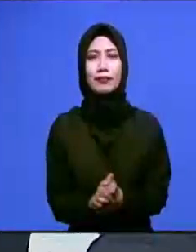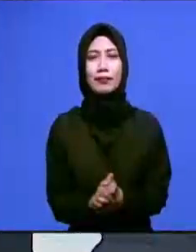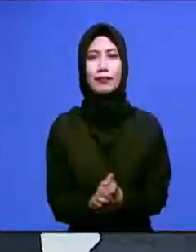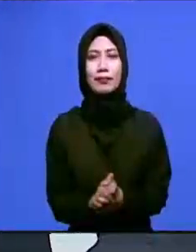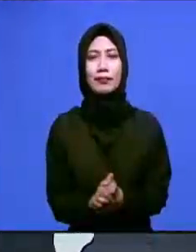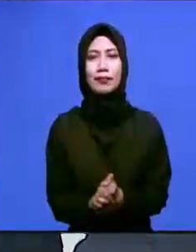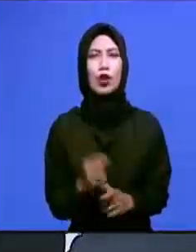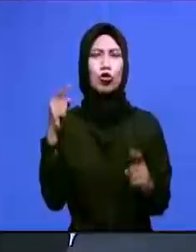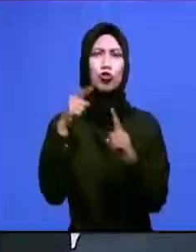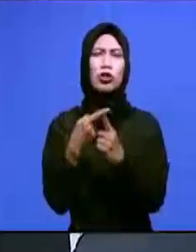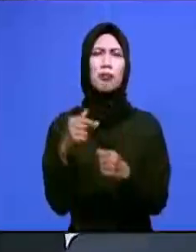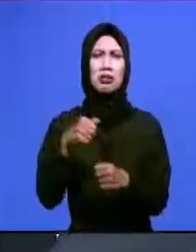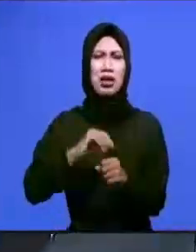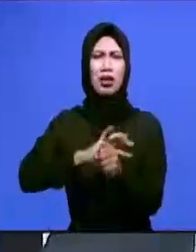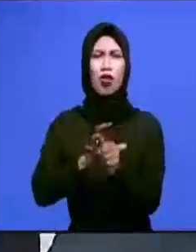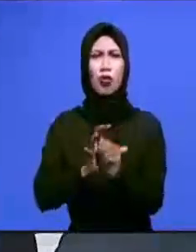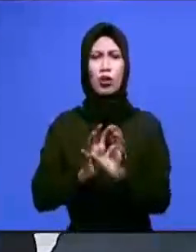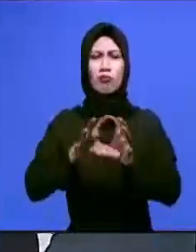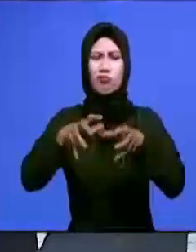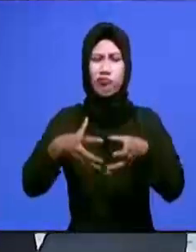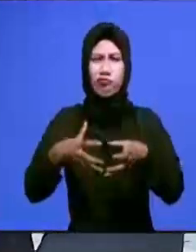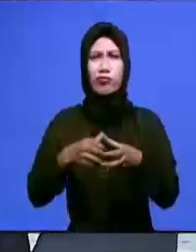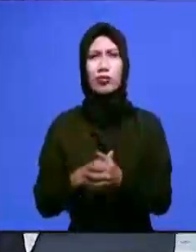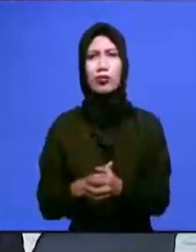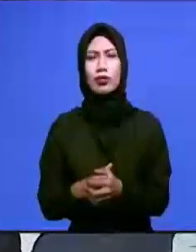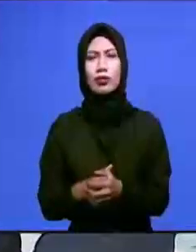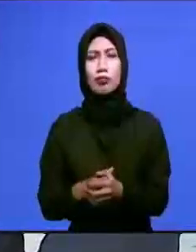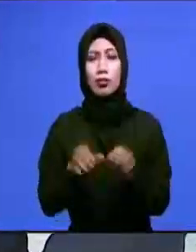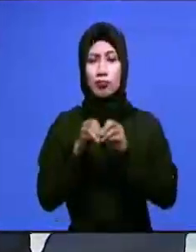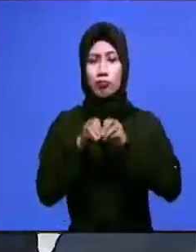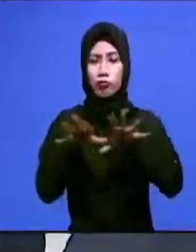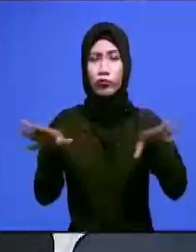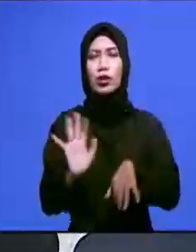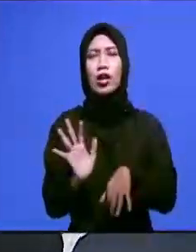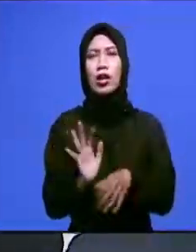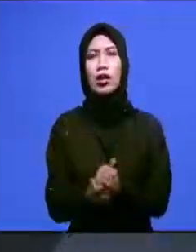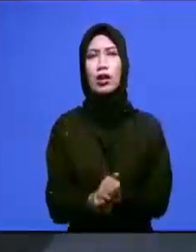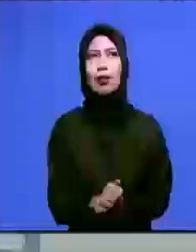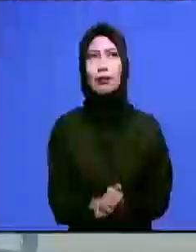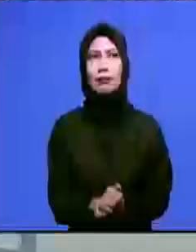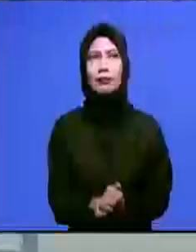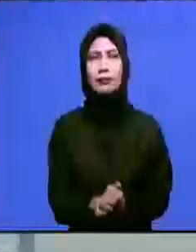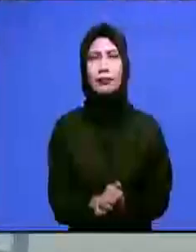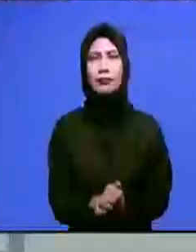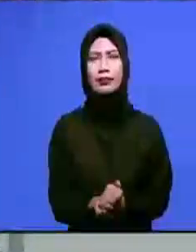biar nggak tertular mungkin ya. Jadi nggak seramai yang tahun-tahun sebelumnya.